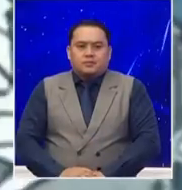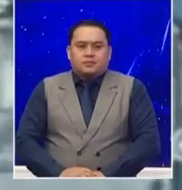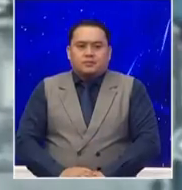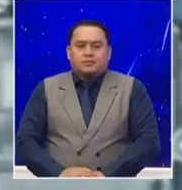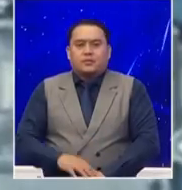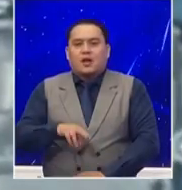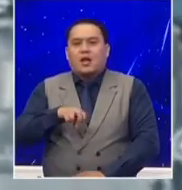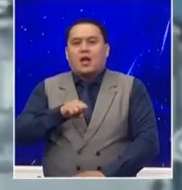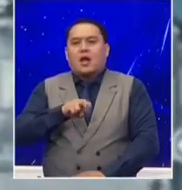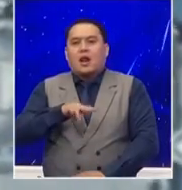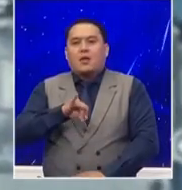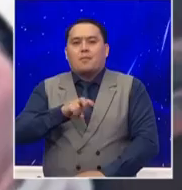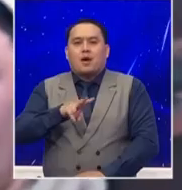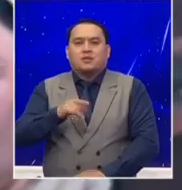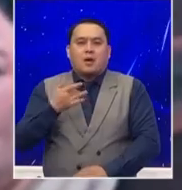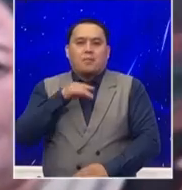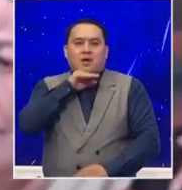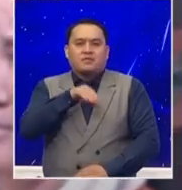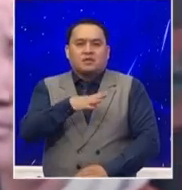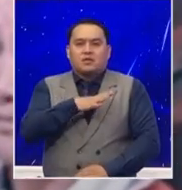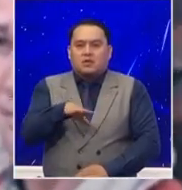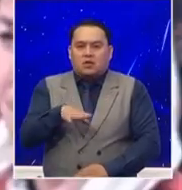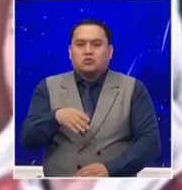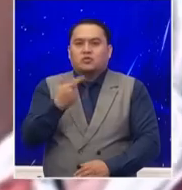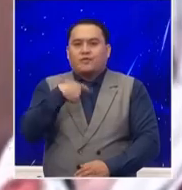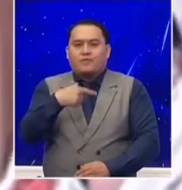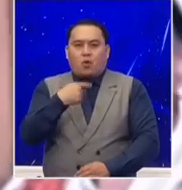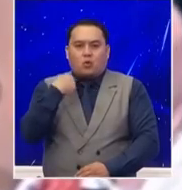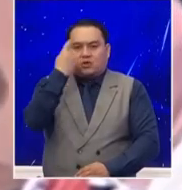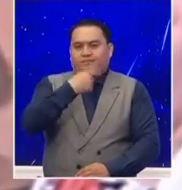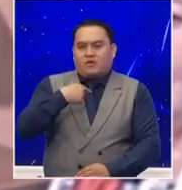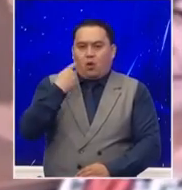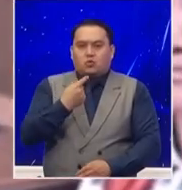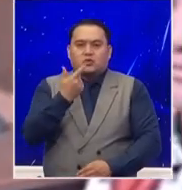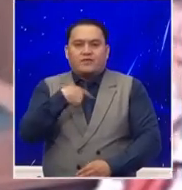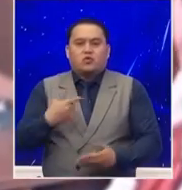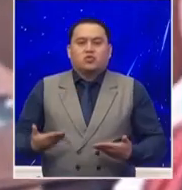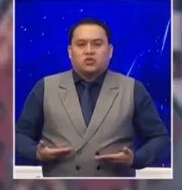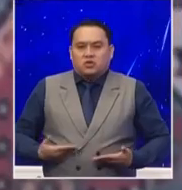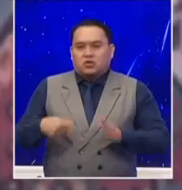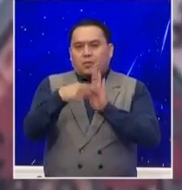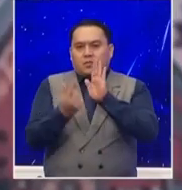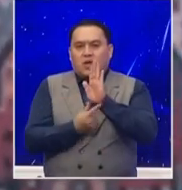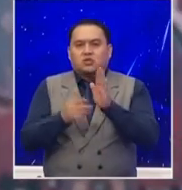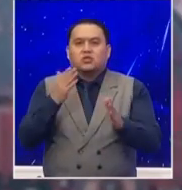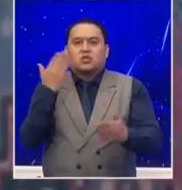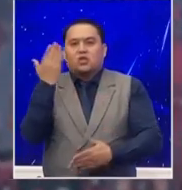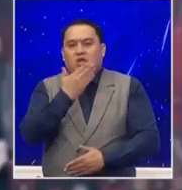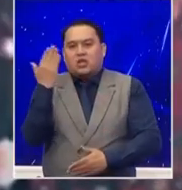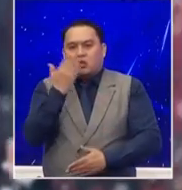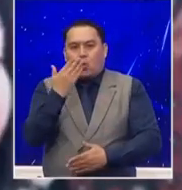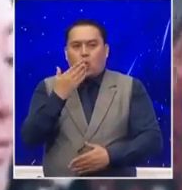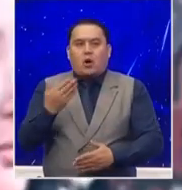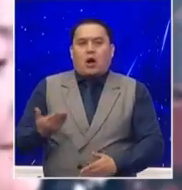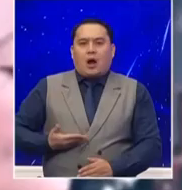Алимгазы Раимбеков не был профессиональным артистом, однако благодаря своей колоритной внешности за свою жизнь снялся в 17 кинолентах. Начав с